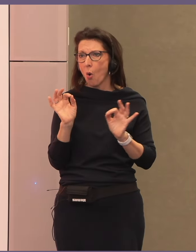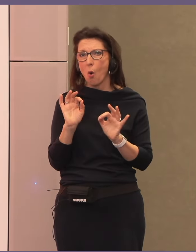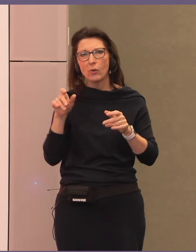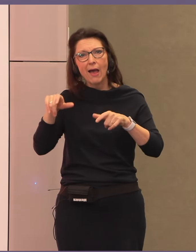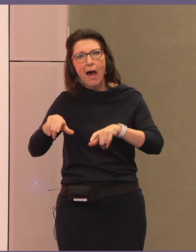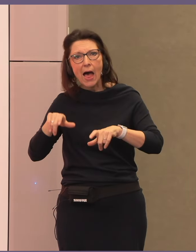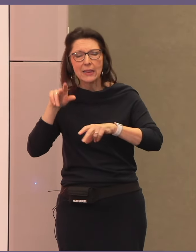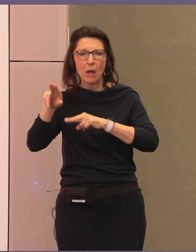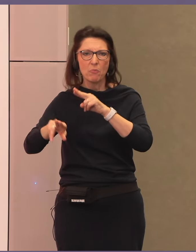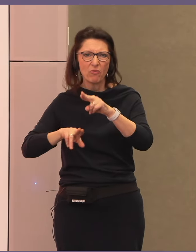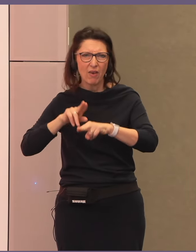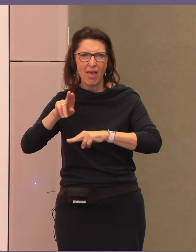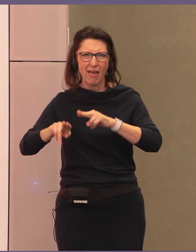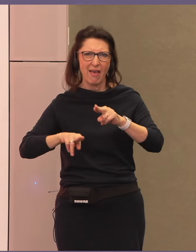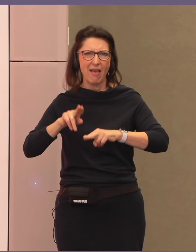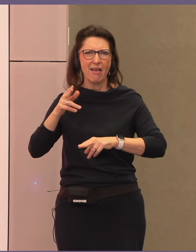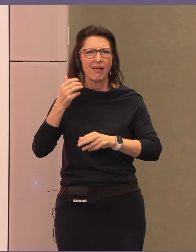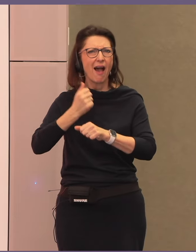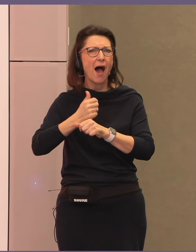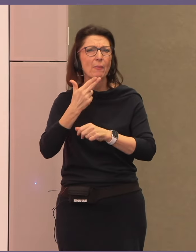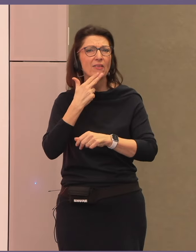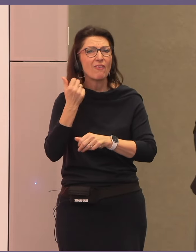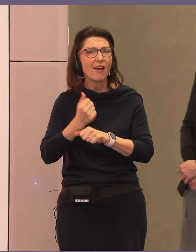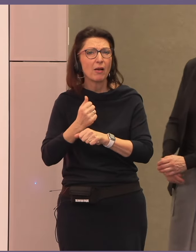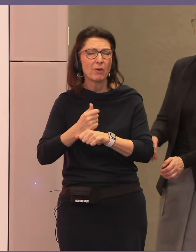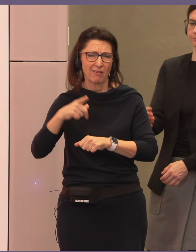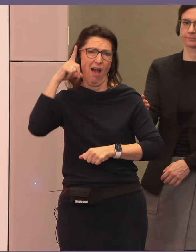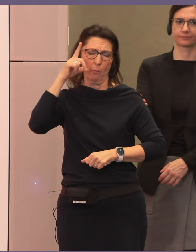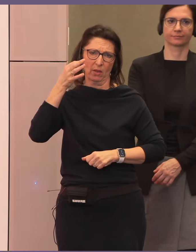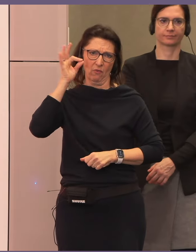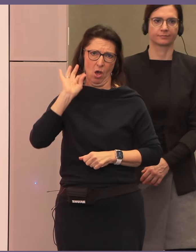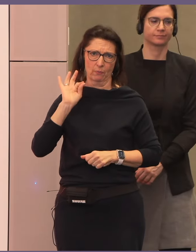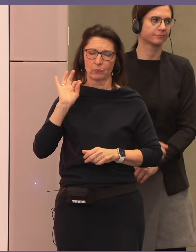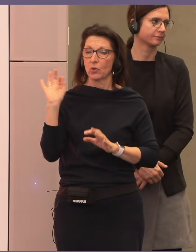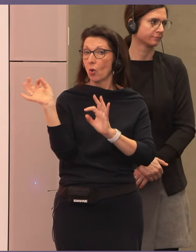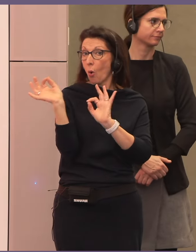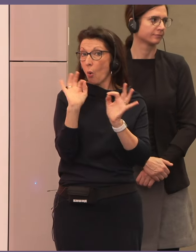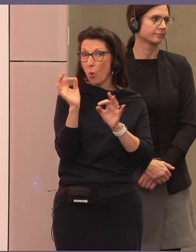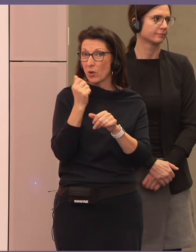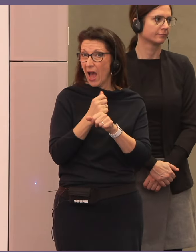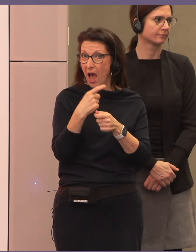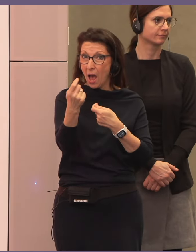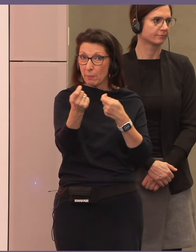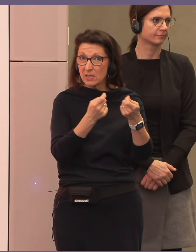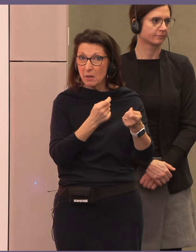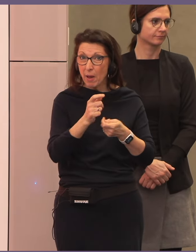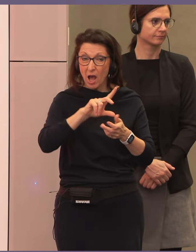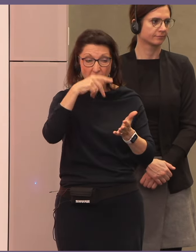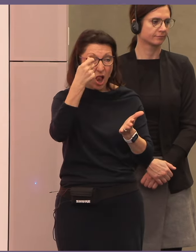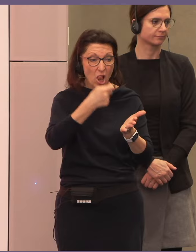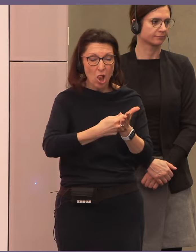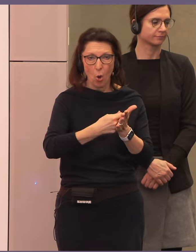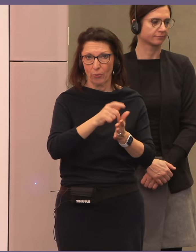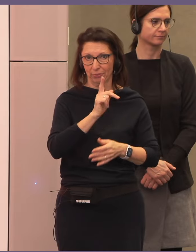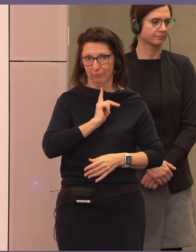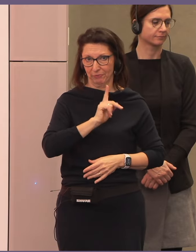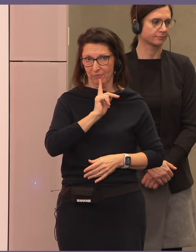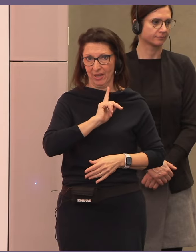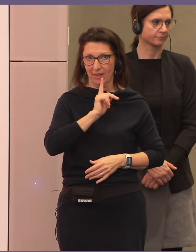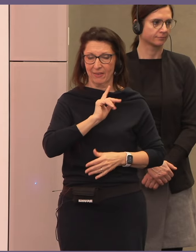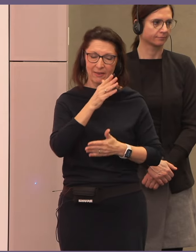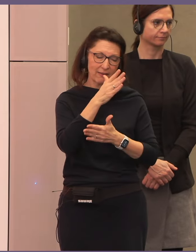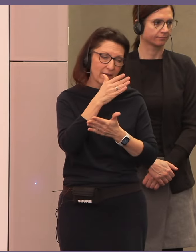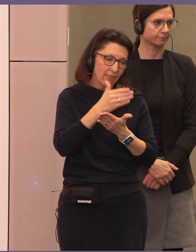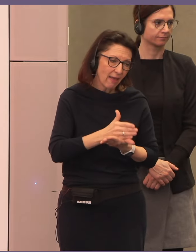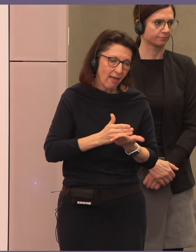mehrheitlich von Frauen erledigt werden. Oder etwa auf dem Arbeitsmarkt, wo Frauen in Niedriglohn- und Teilzeitbeschäftigung sich